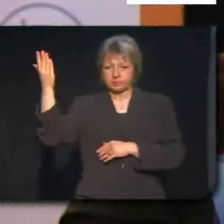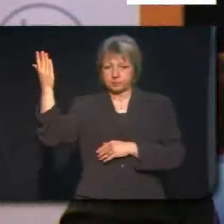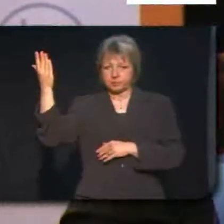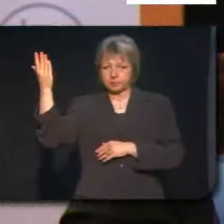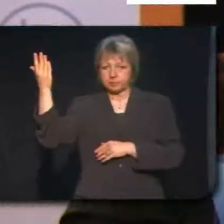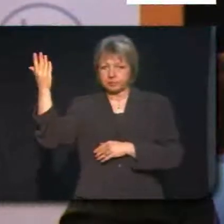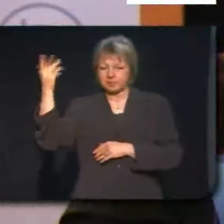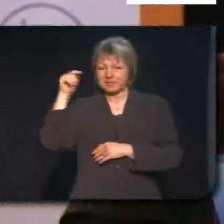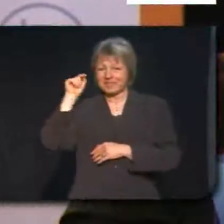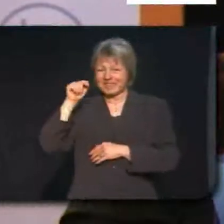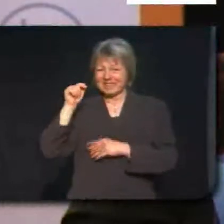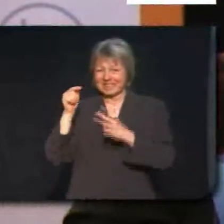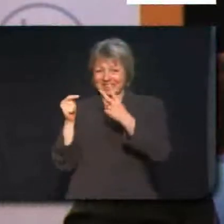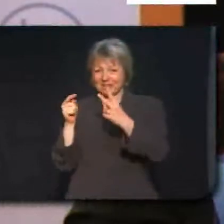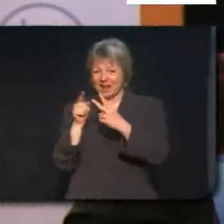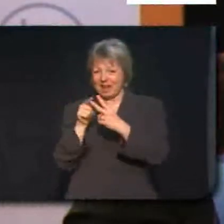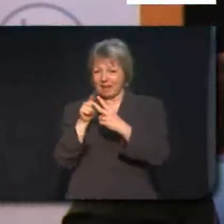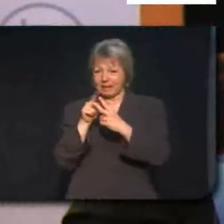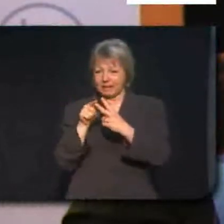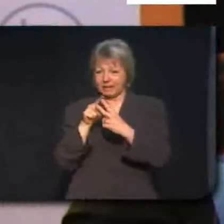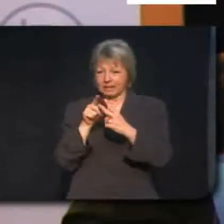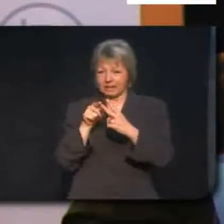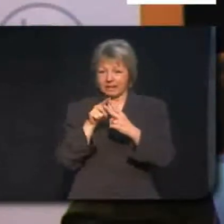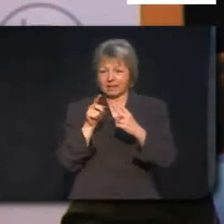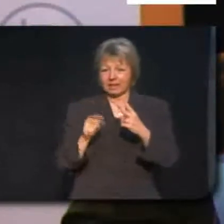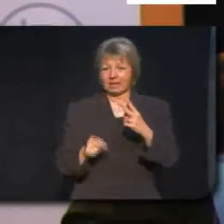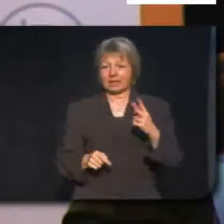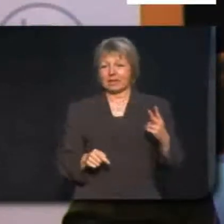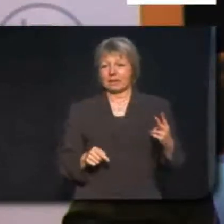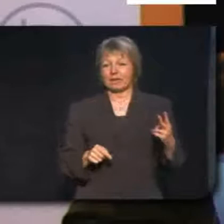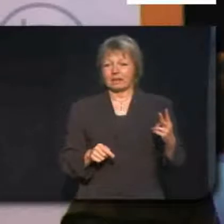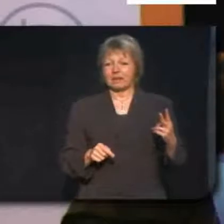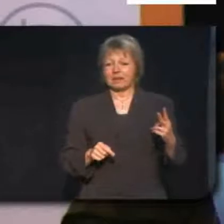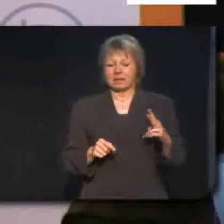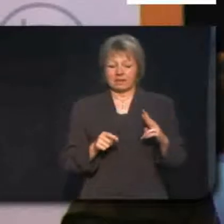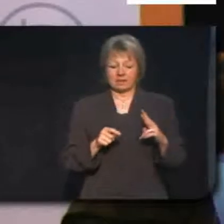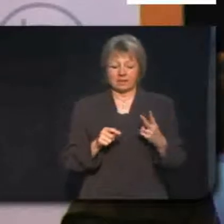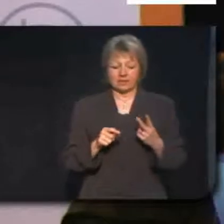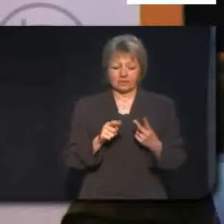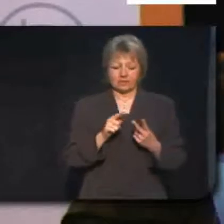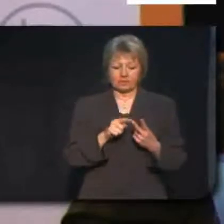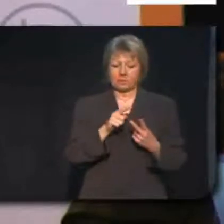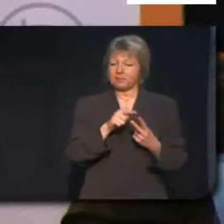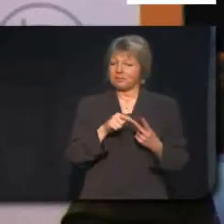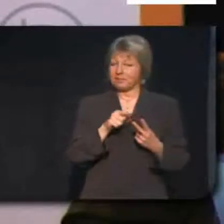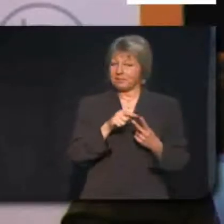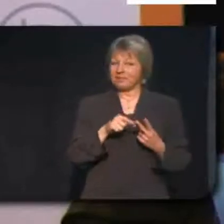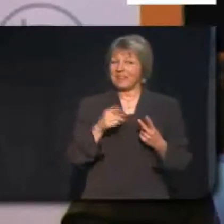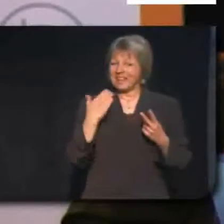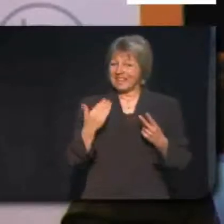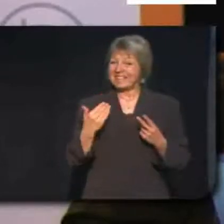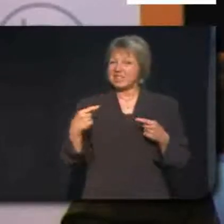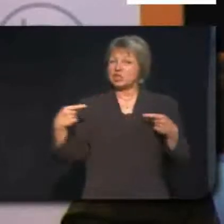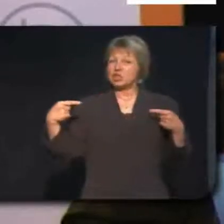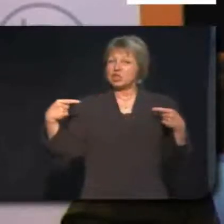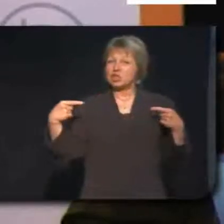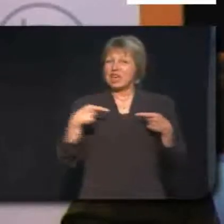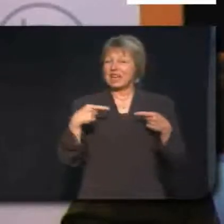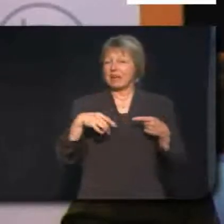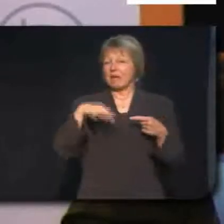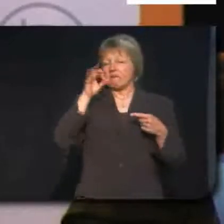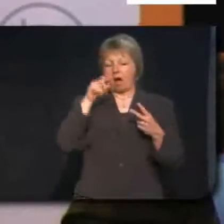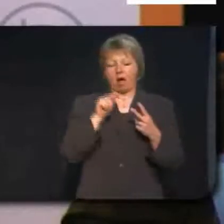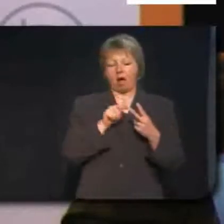nun bei der zugeeigneter Zeit in einer Stichwahl die geheim stattfindet